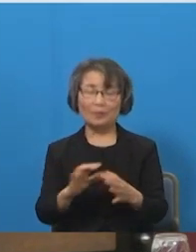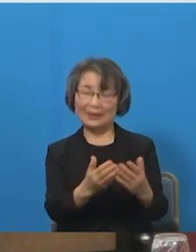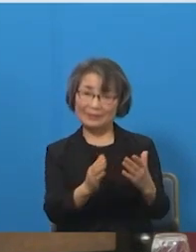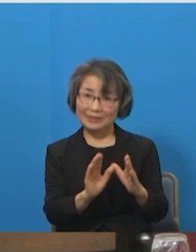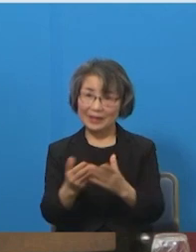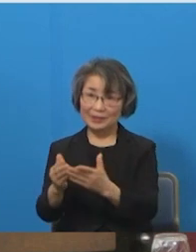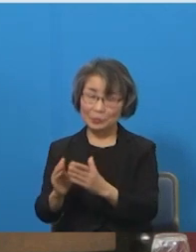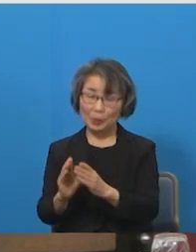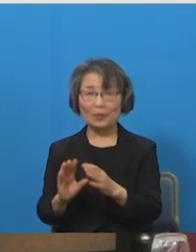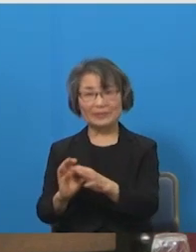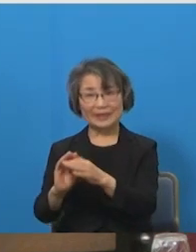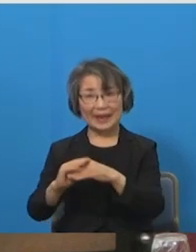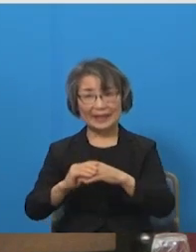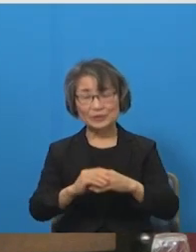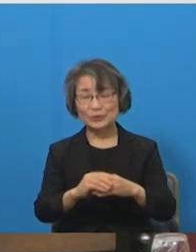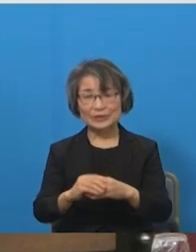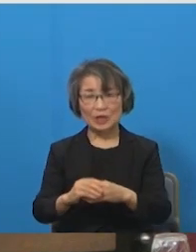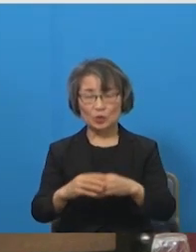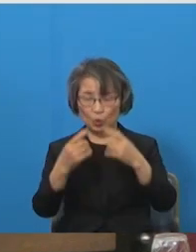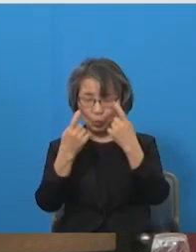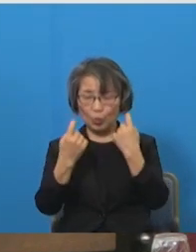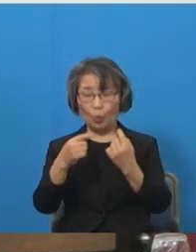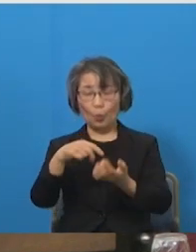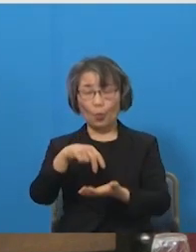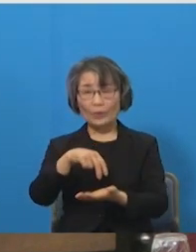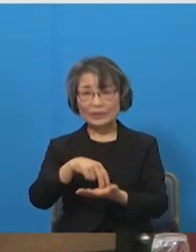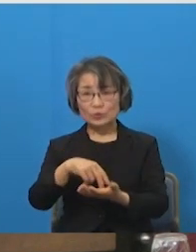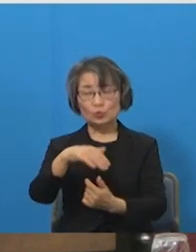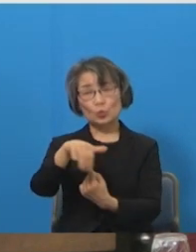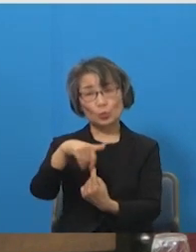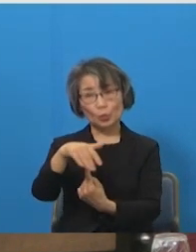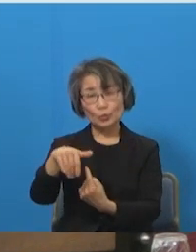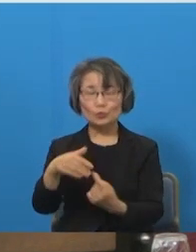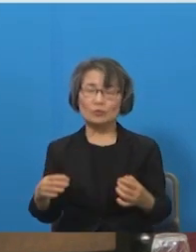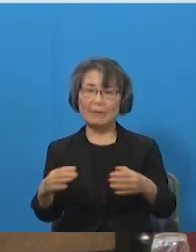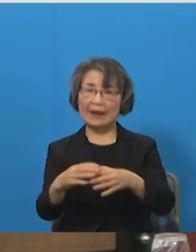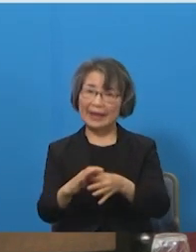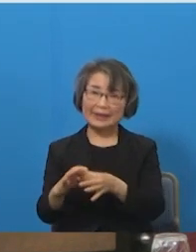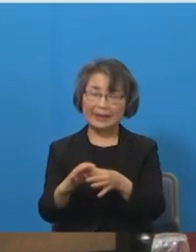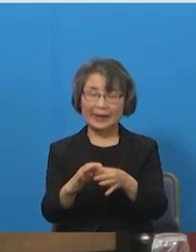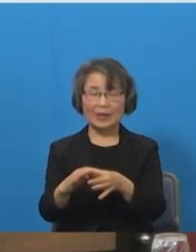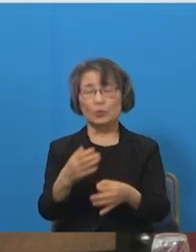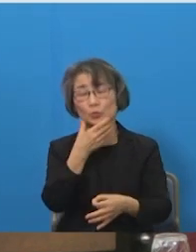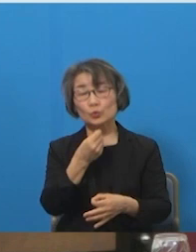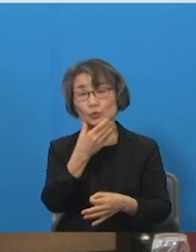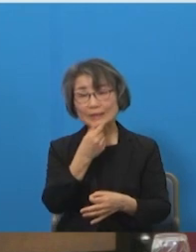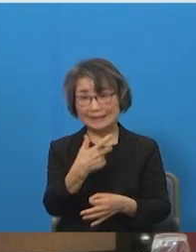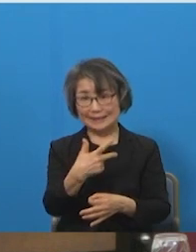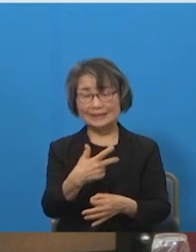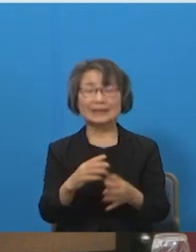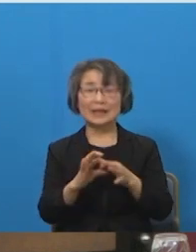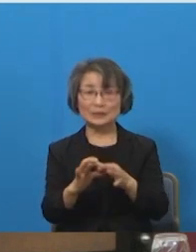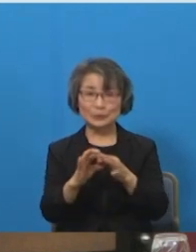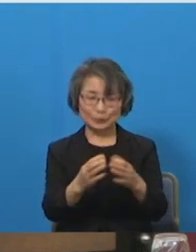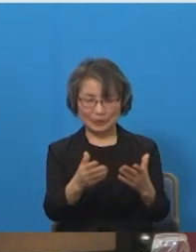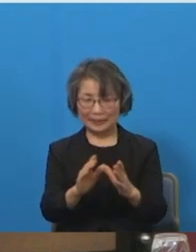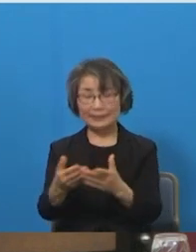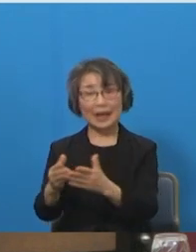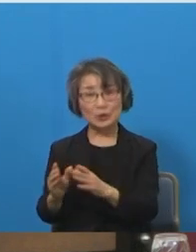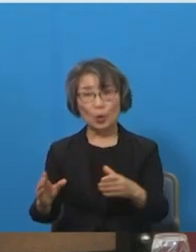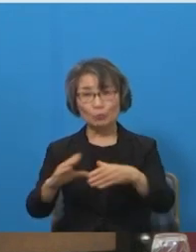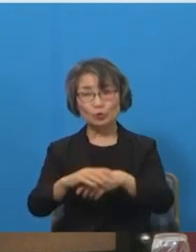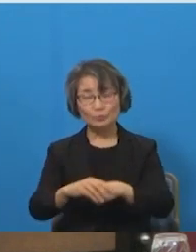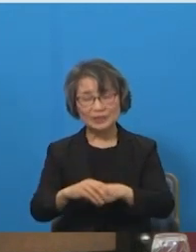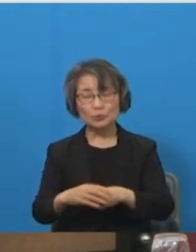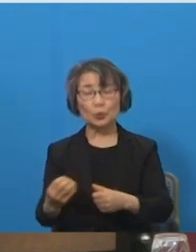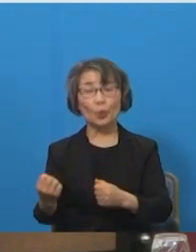している孤独・孤立に関する連携協定により、福祉に関わるさまざまな団体との結びつきを強